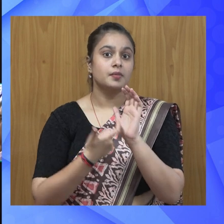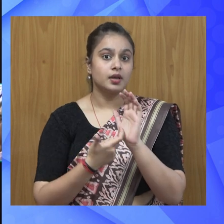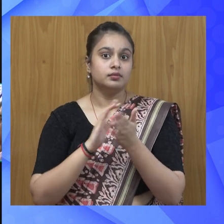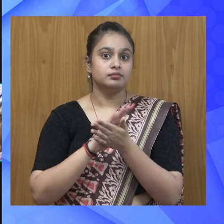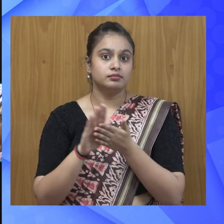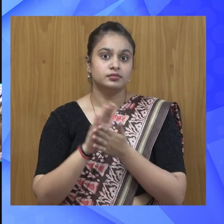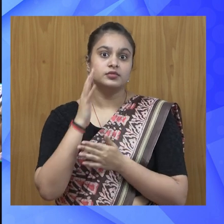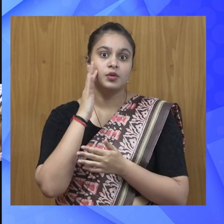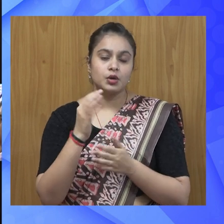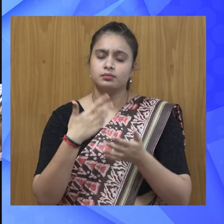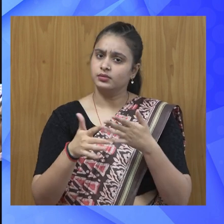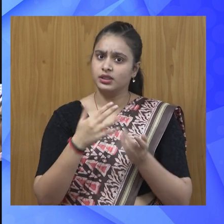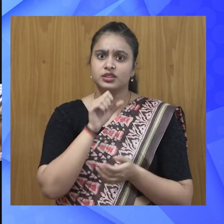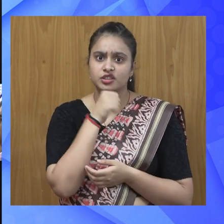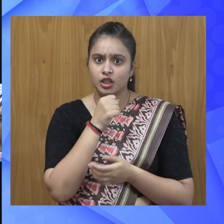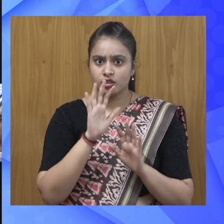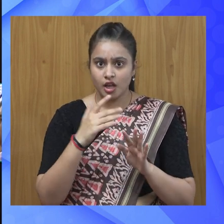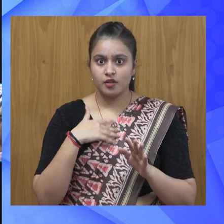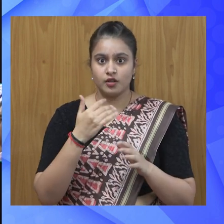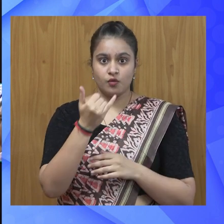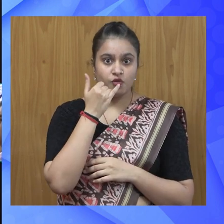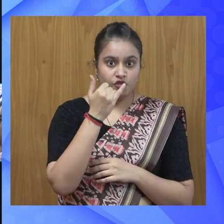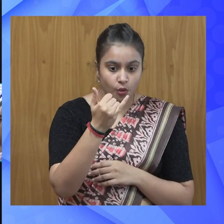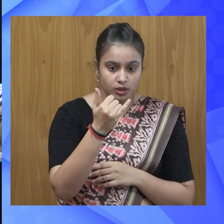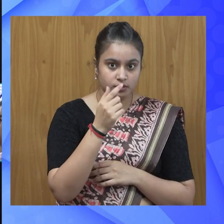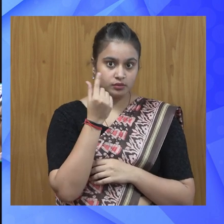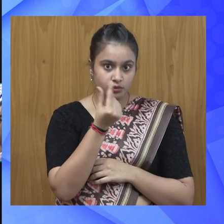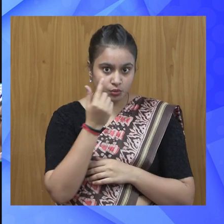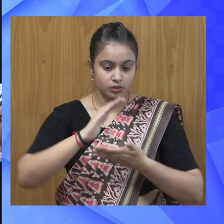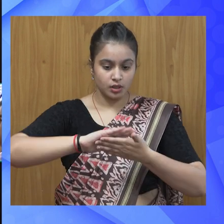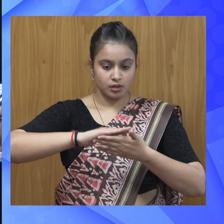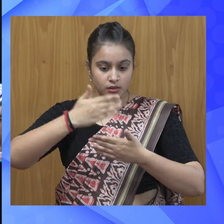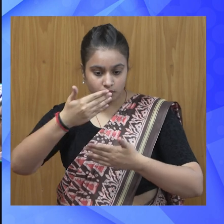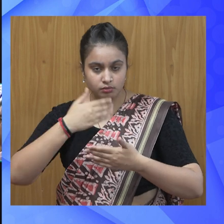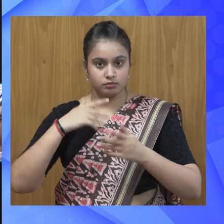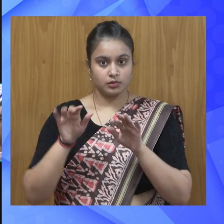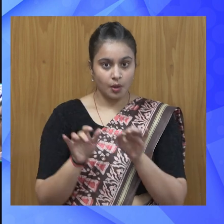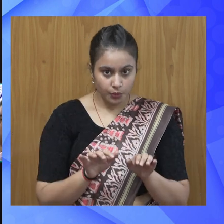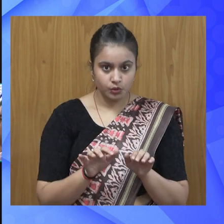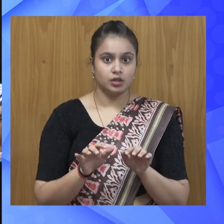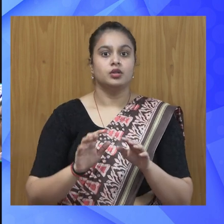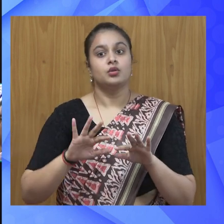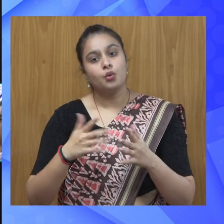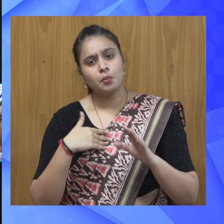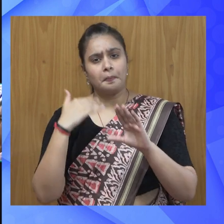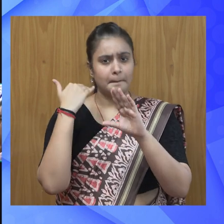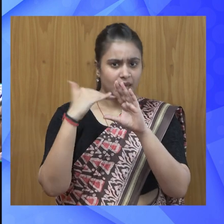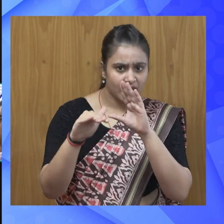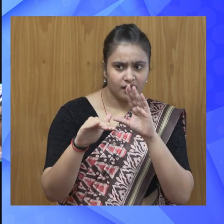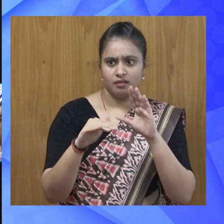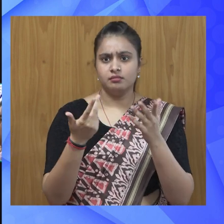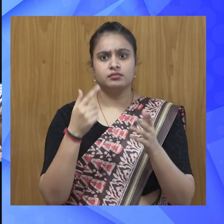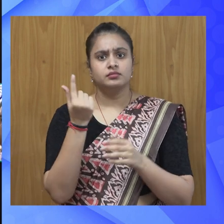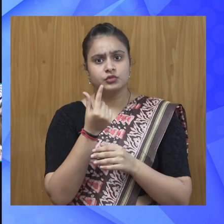हमारी कोई भी उम्र है, जो भी फोन का इस्तेमाल करता है, कंप्यूटर का इस्तेमाल करता है या मेल यूज करता है,